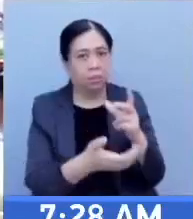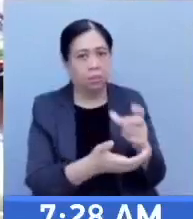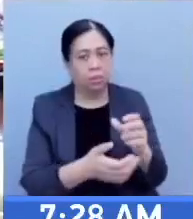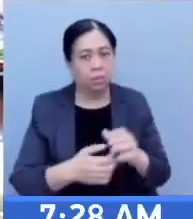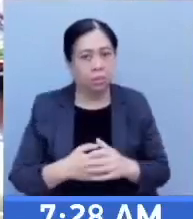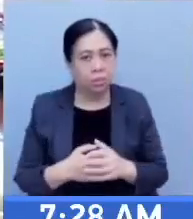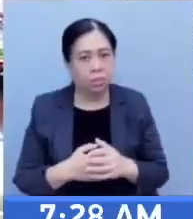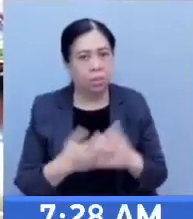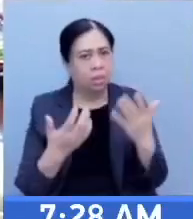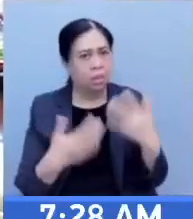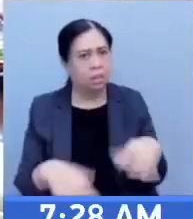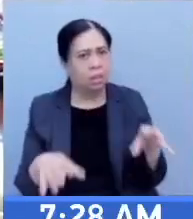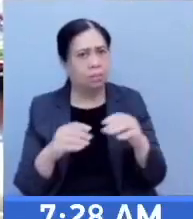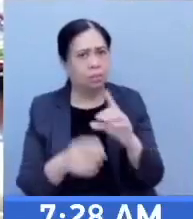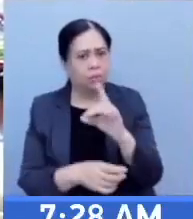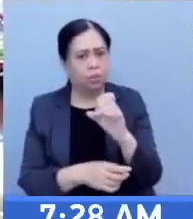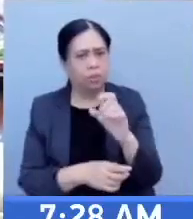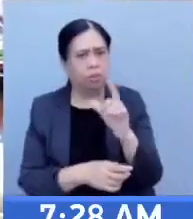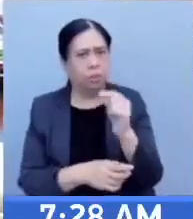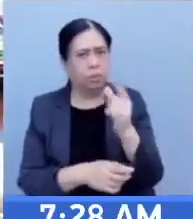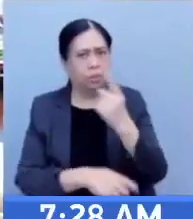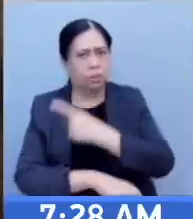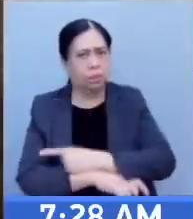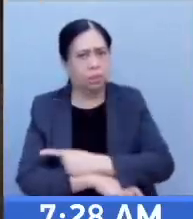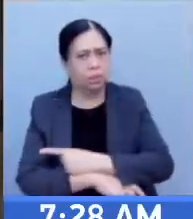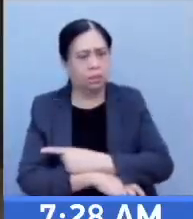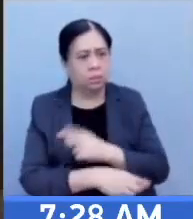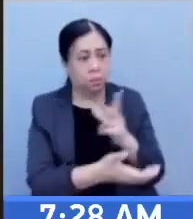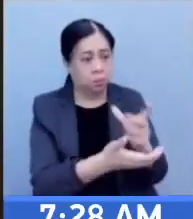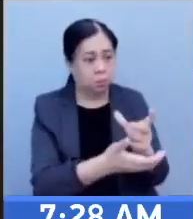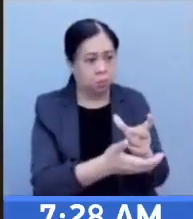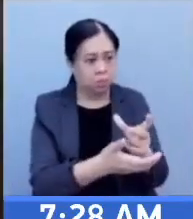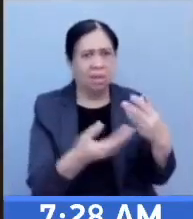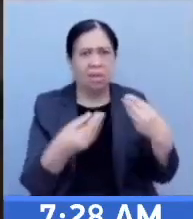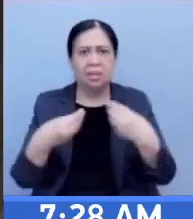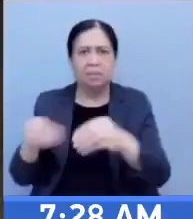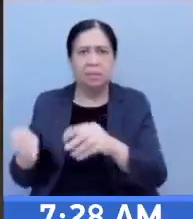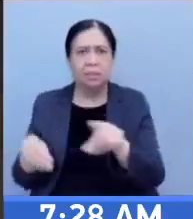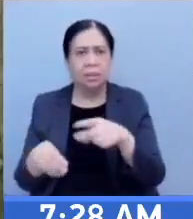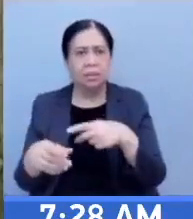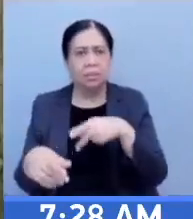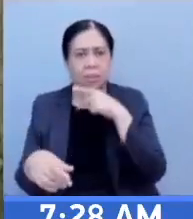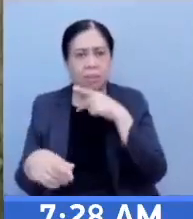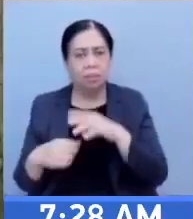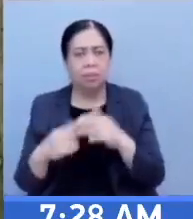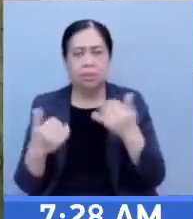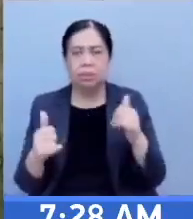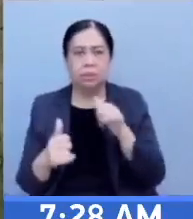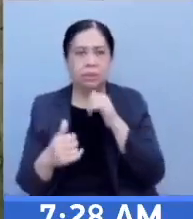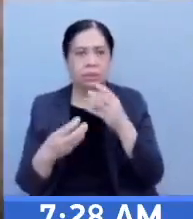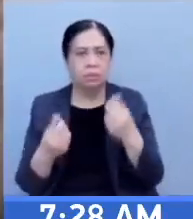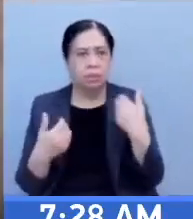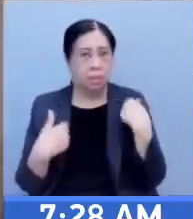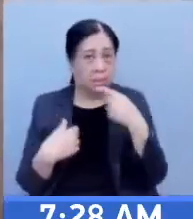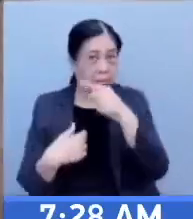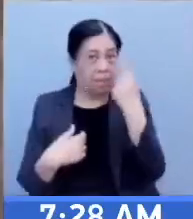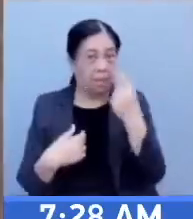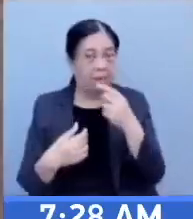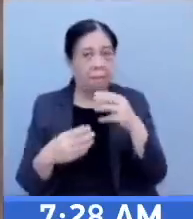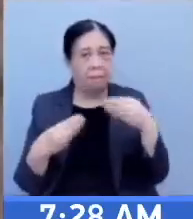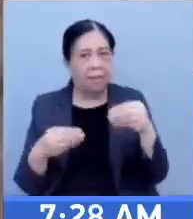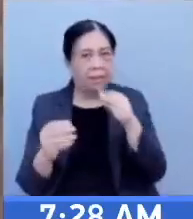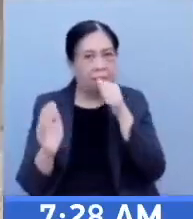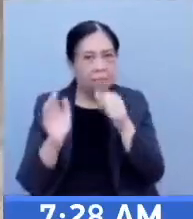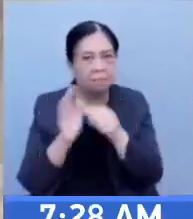yung 120 days at naibenta ho nila yung mga baboy. Hindi pa rin naresolba kung may black market nga ng ASF vaccine at kung epektibo ba